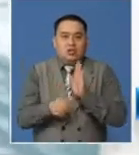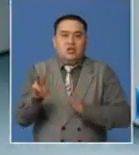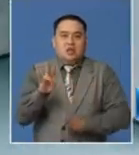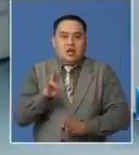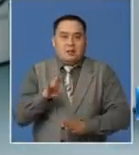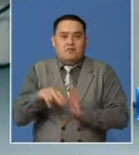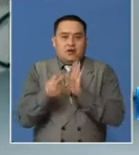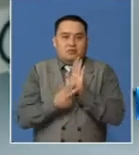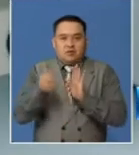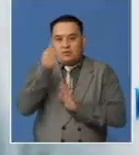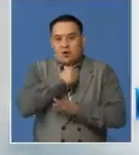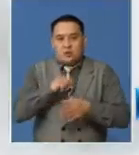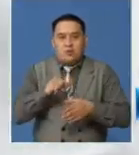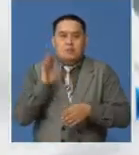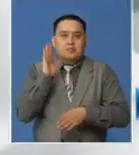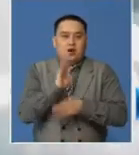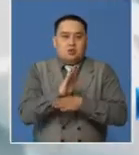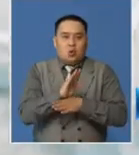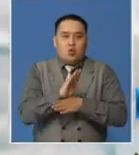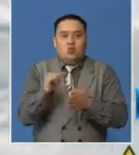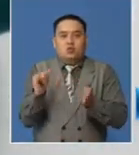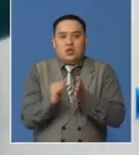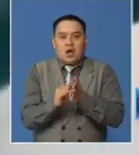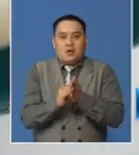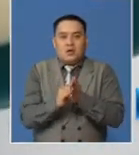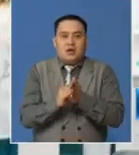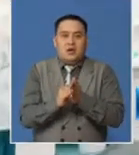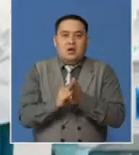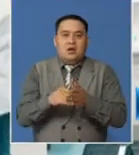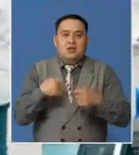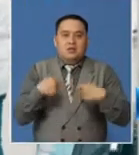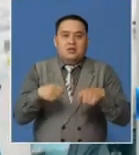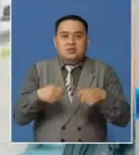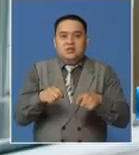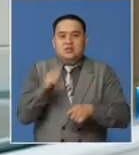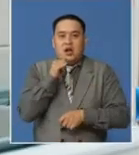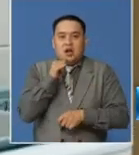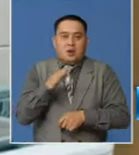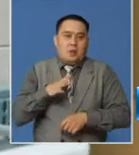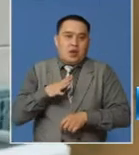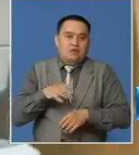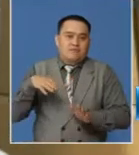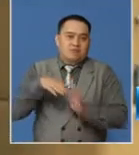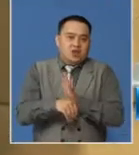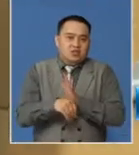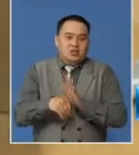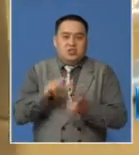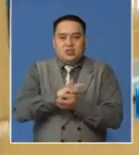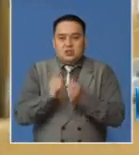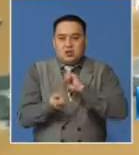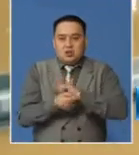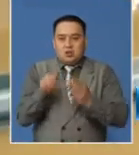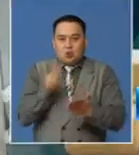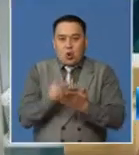ноября 2018 года в постановлении об установлении минимальных розничных цен на сигареты были внесены изменения. Дороже